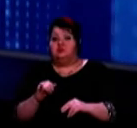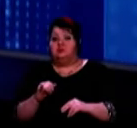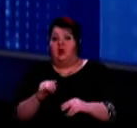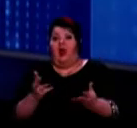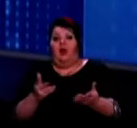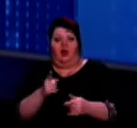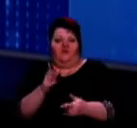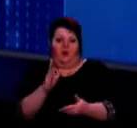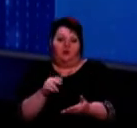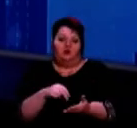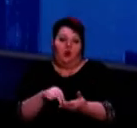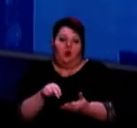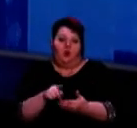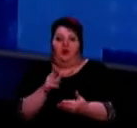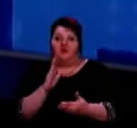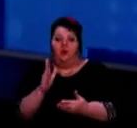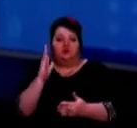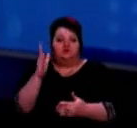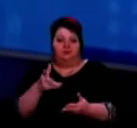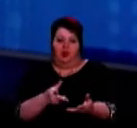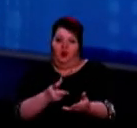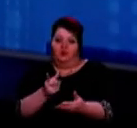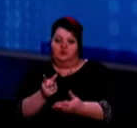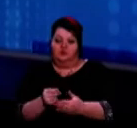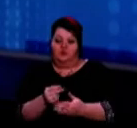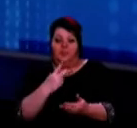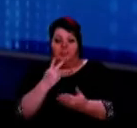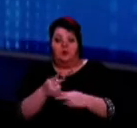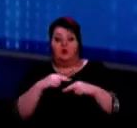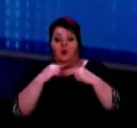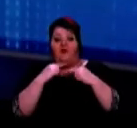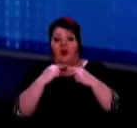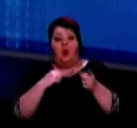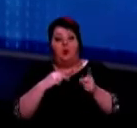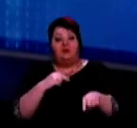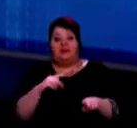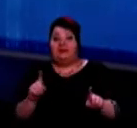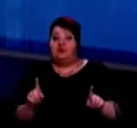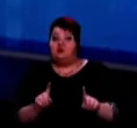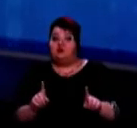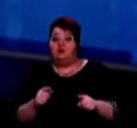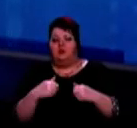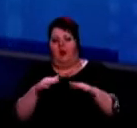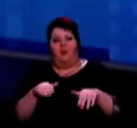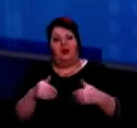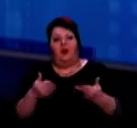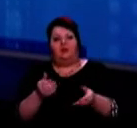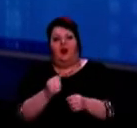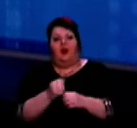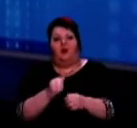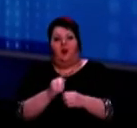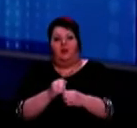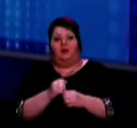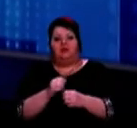як ви будете купувати, як ви будете платити. Зверніть увагу на те, що я б рекомендувала робити скріншот